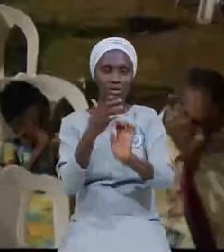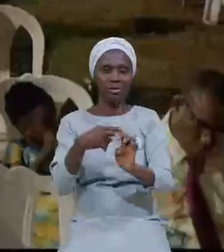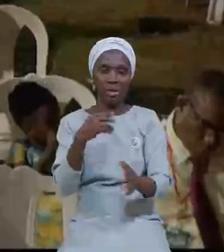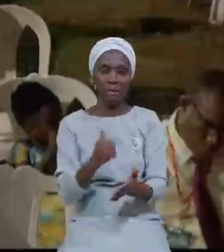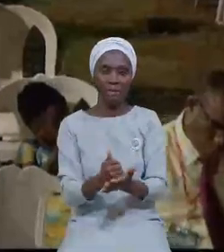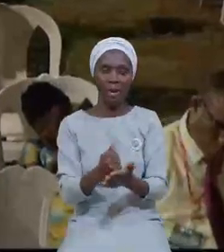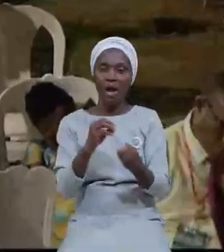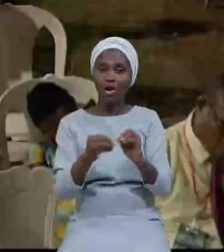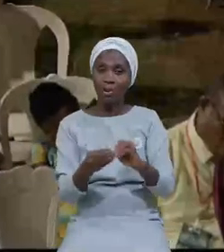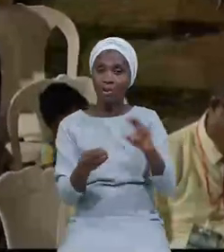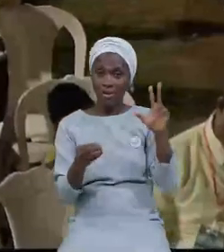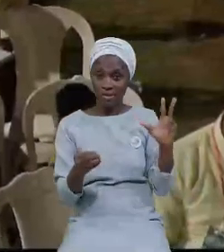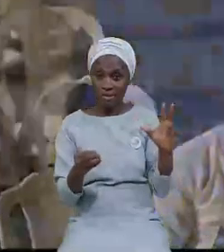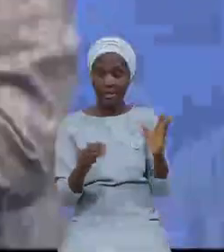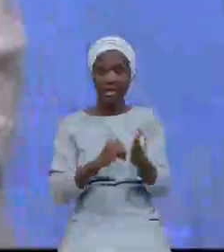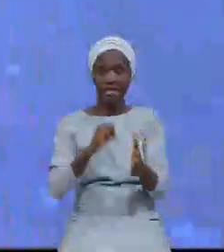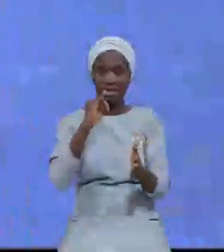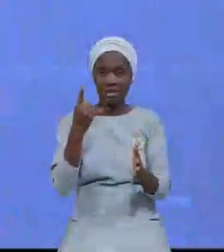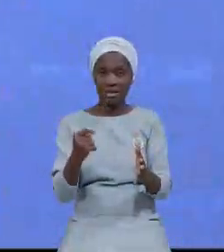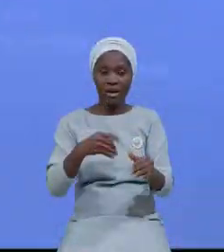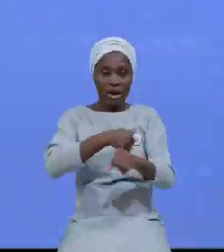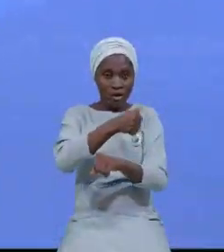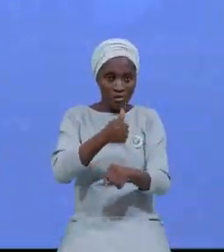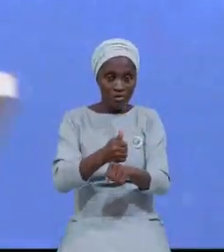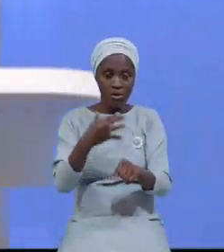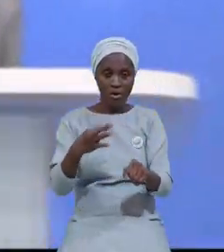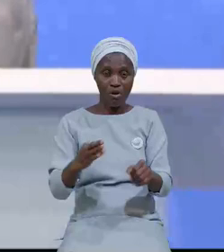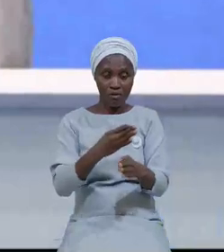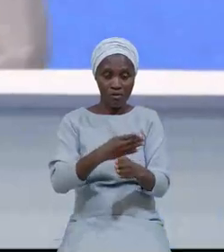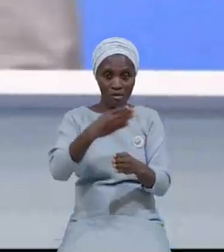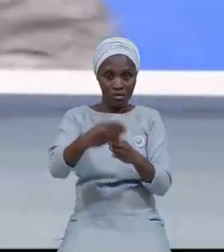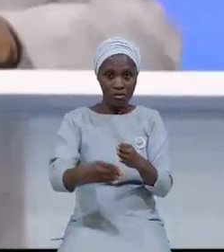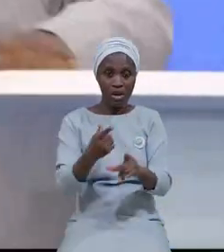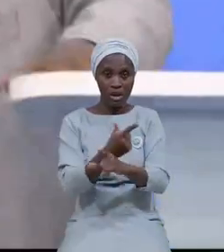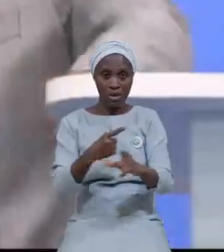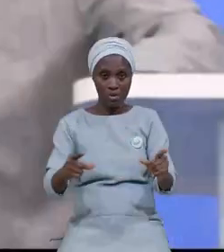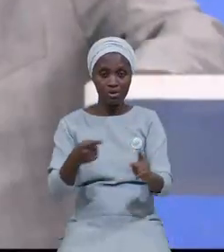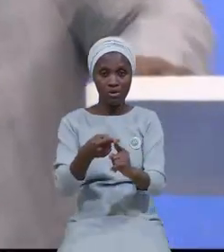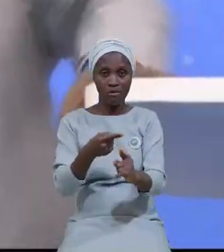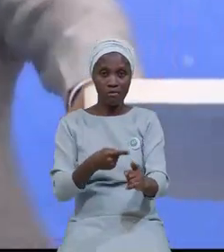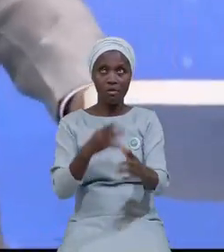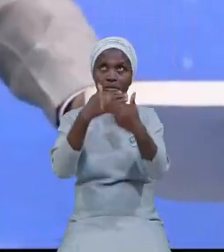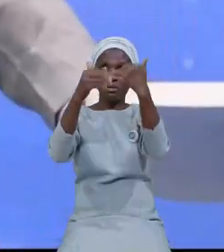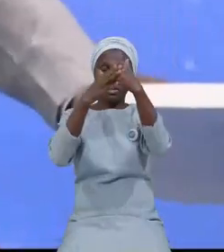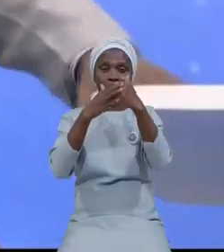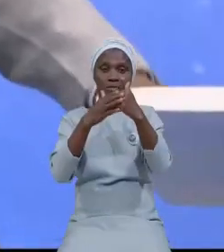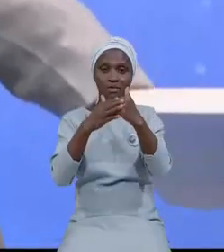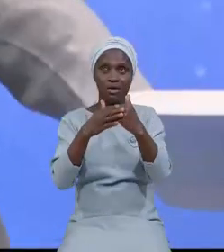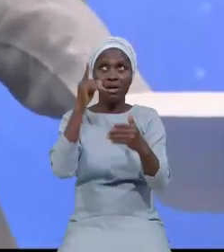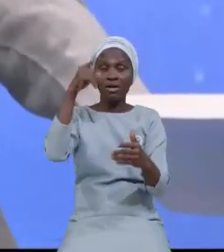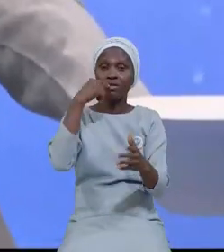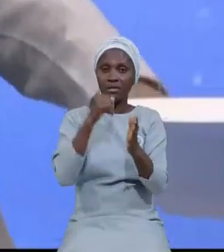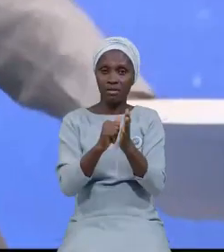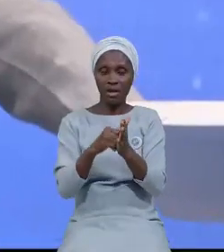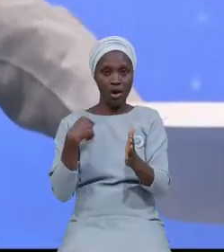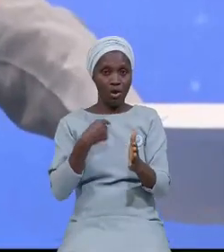nom de Jésus troisièmement la confirmation de la libération totale du ciel